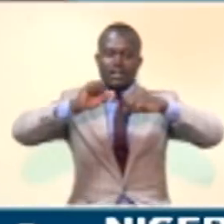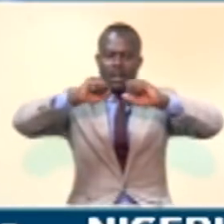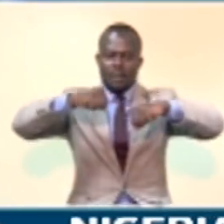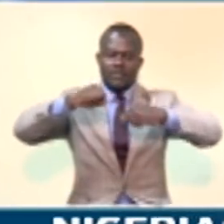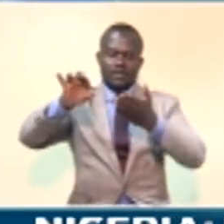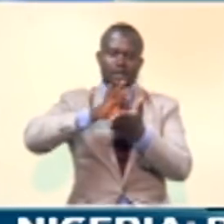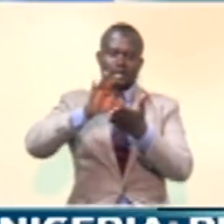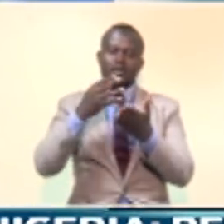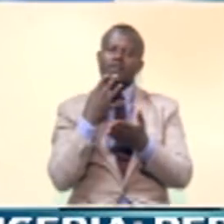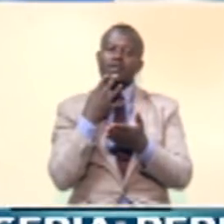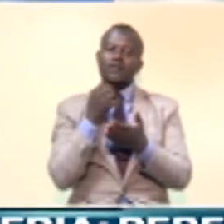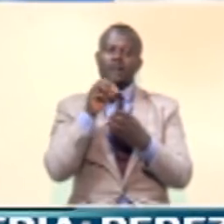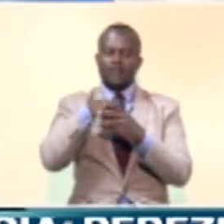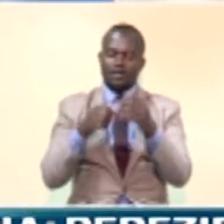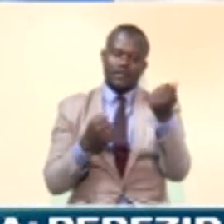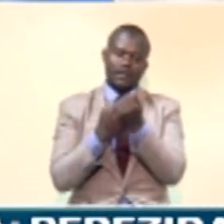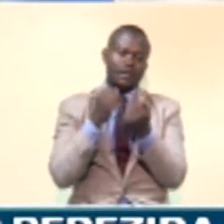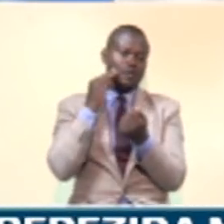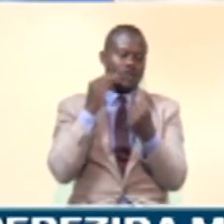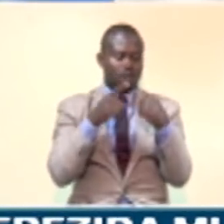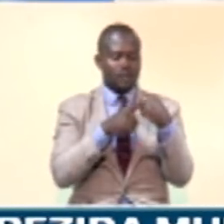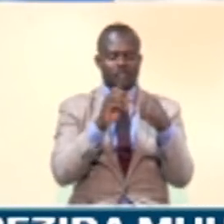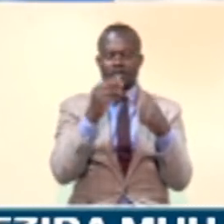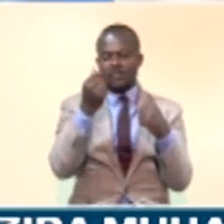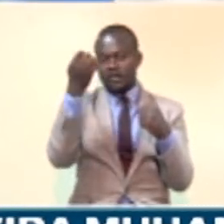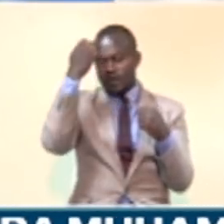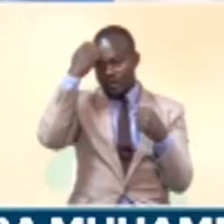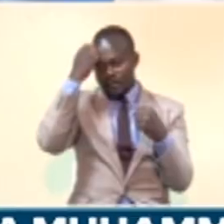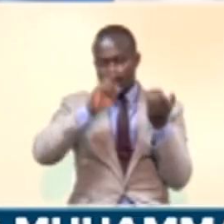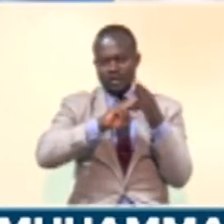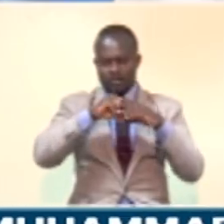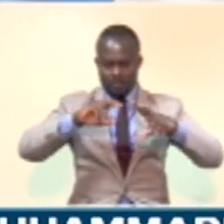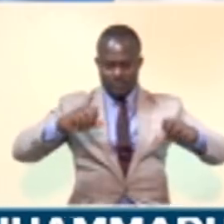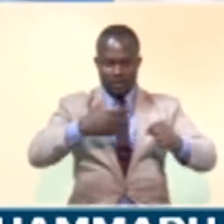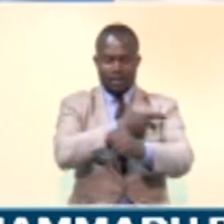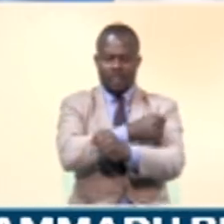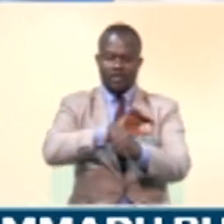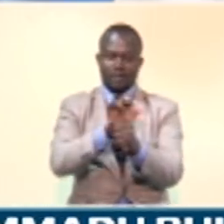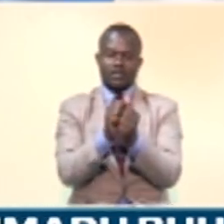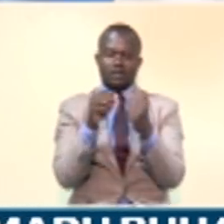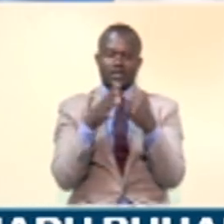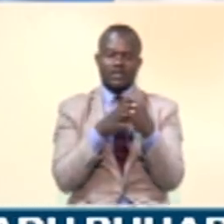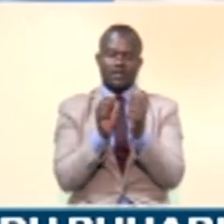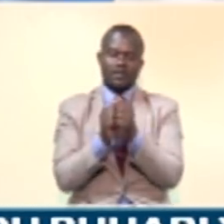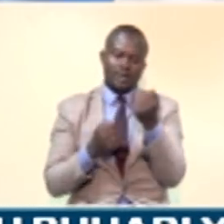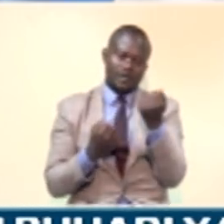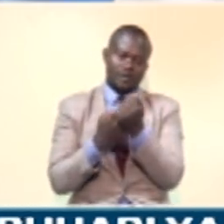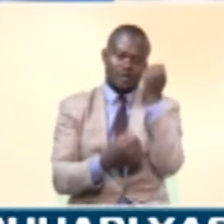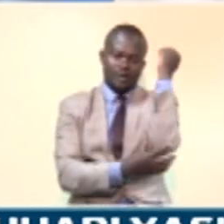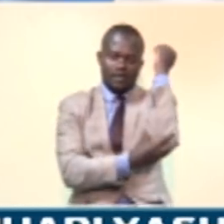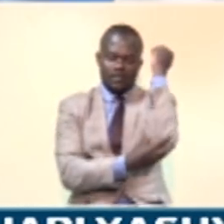yashyizwe mu mukono kuri uyu wa kane arimo inkunga ya miliyoni 60 z'amayero azakoreshwa mu gushaka inkingo za COVID-19 no gufasha